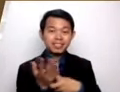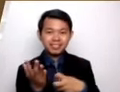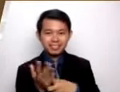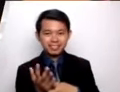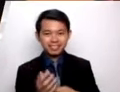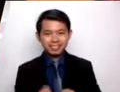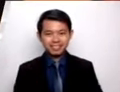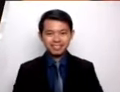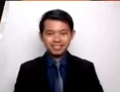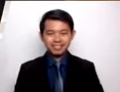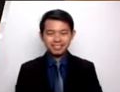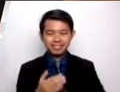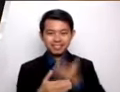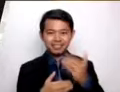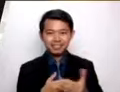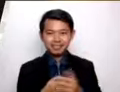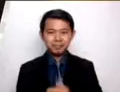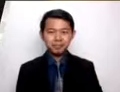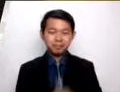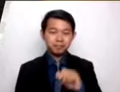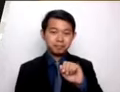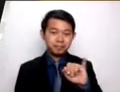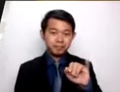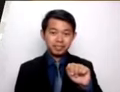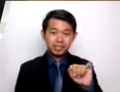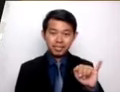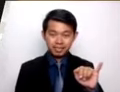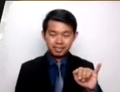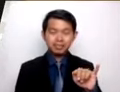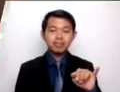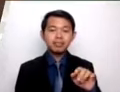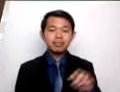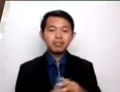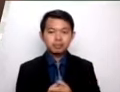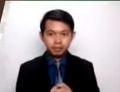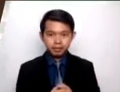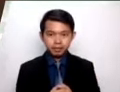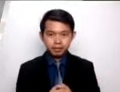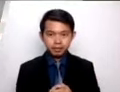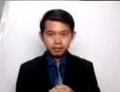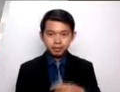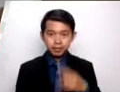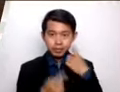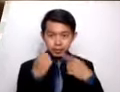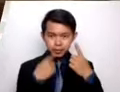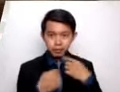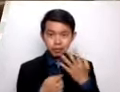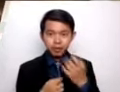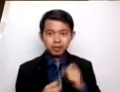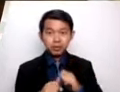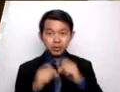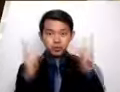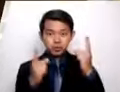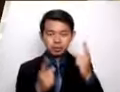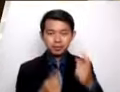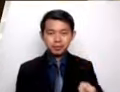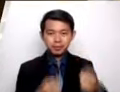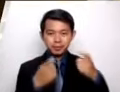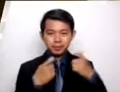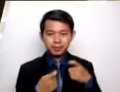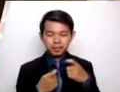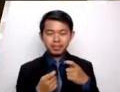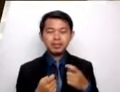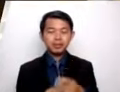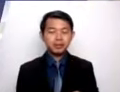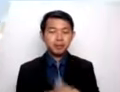Comedy concert queen ay Ay De Las Alas na iyak sa birthday surprise ni G. Romano sa set ng My Mother, My